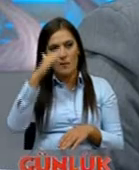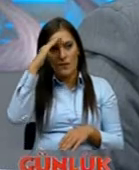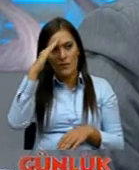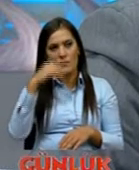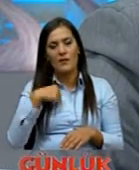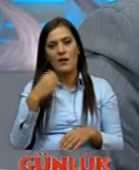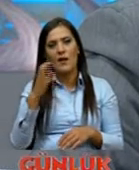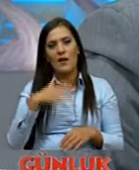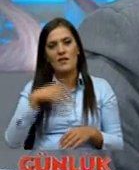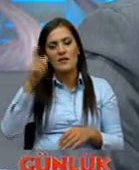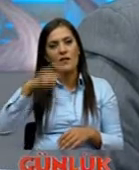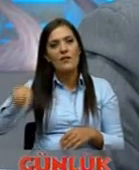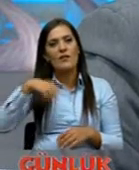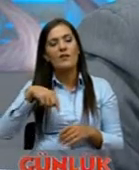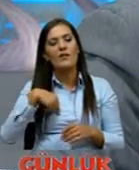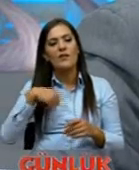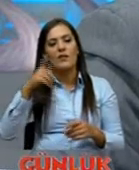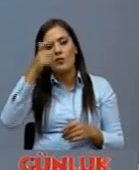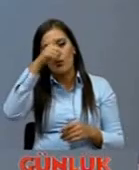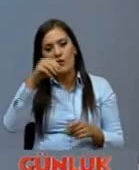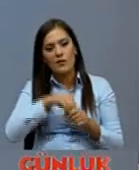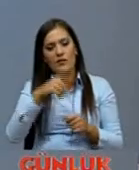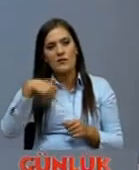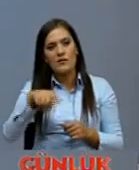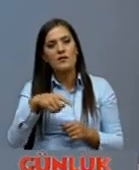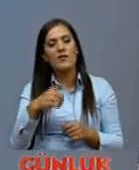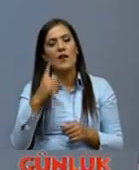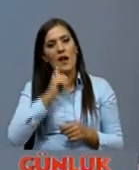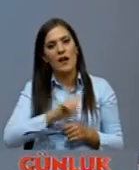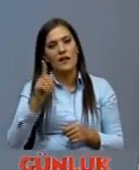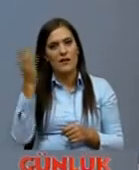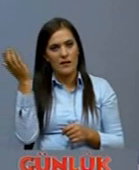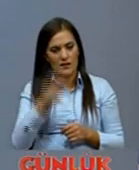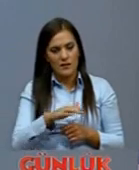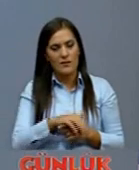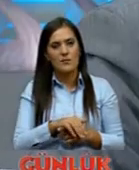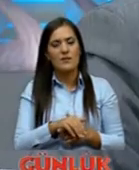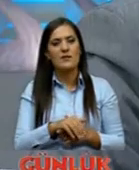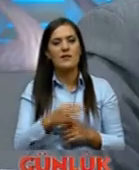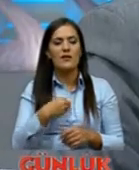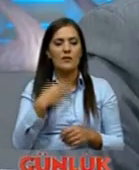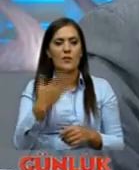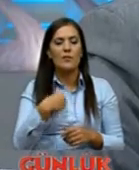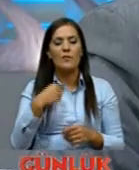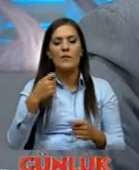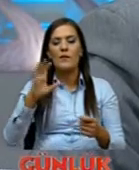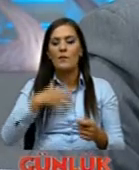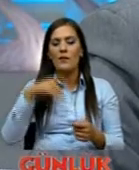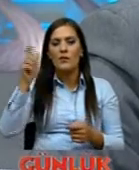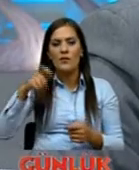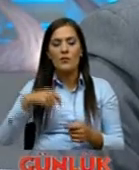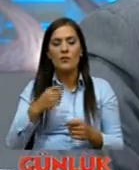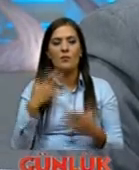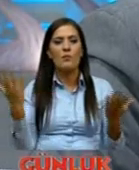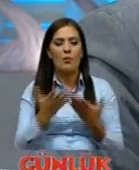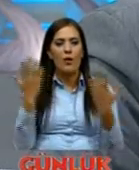esnaf camiamıza, ülkemize hayırlar getirmesini, diliyorum. Biz de esnafımıza bol